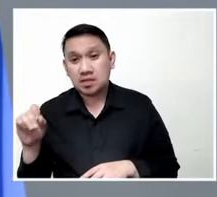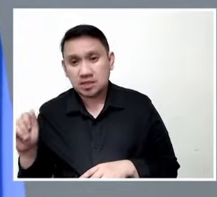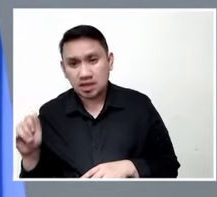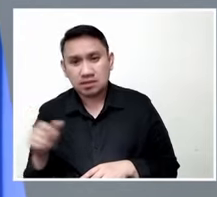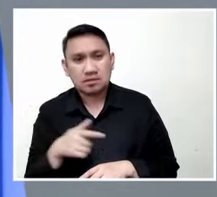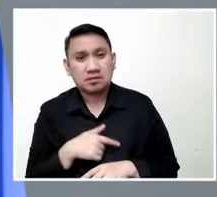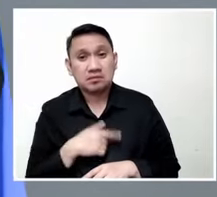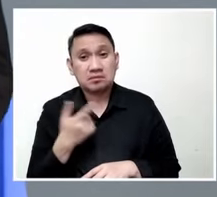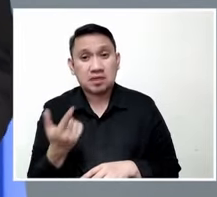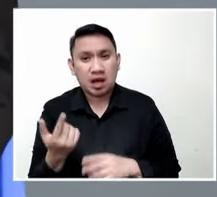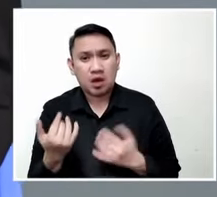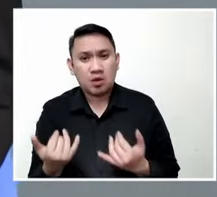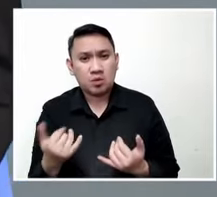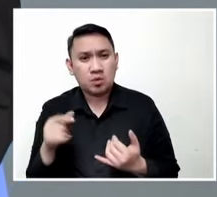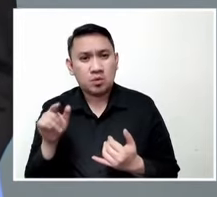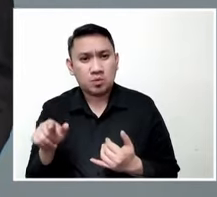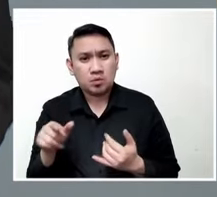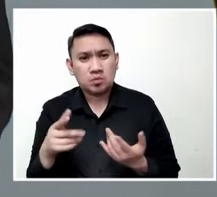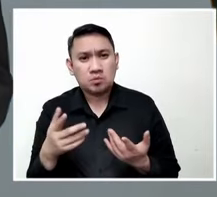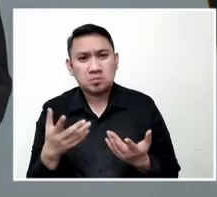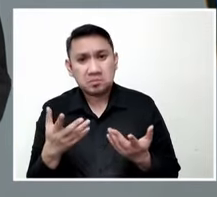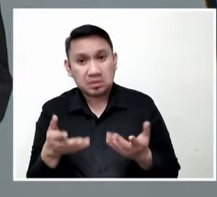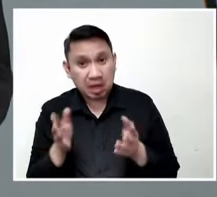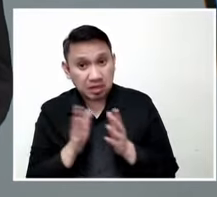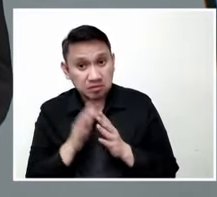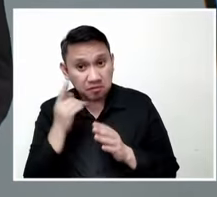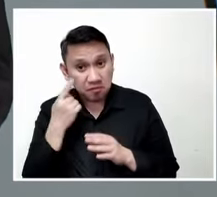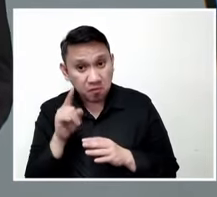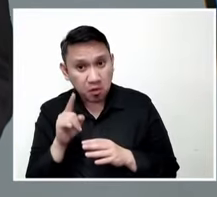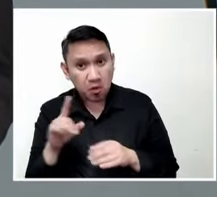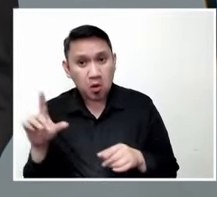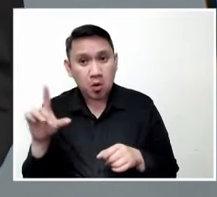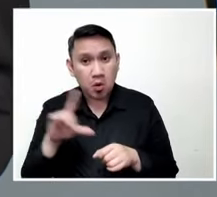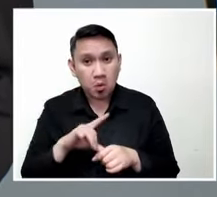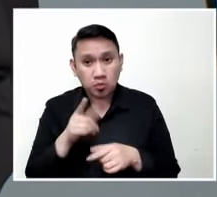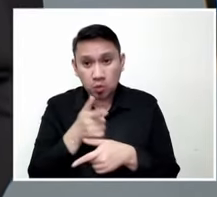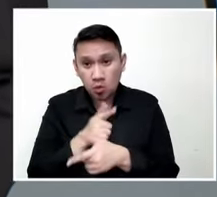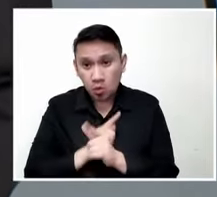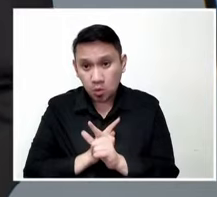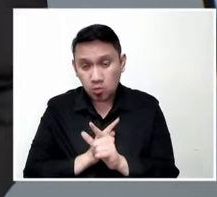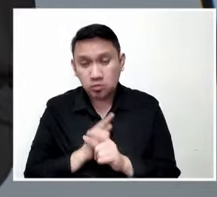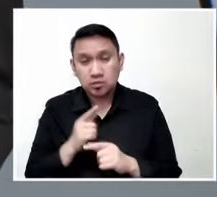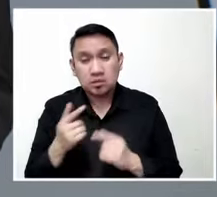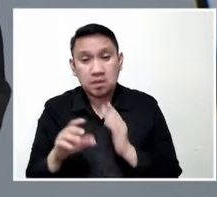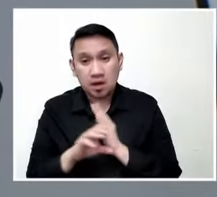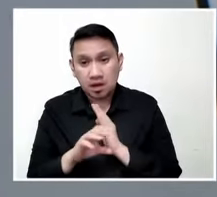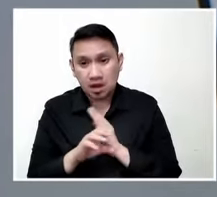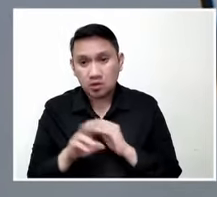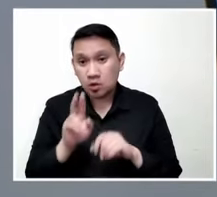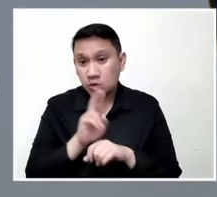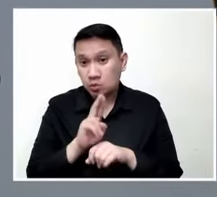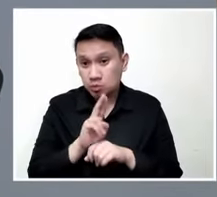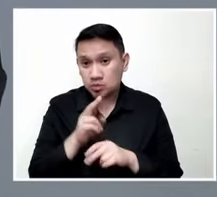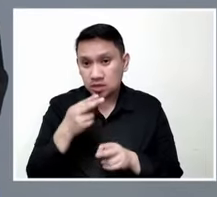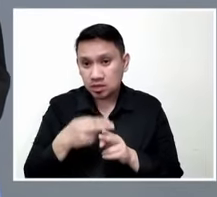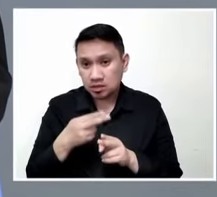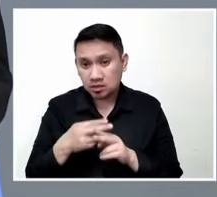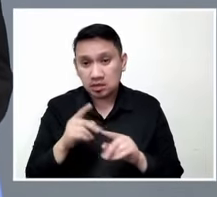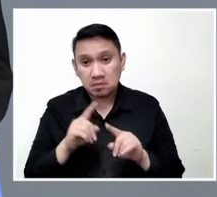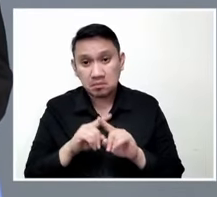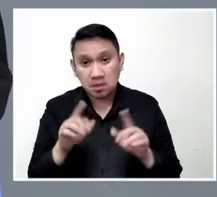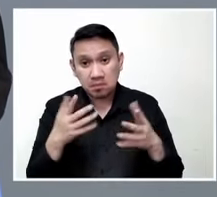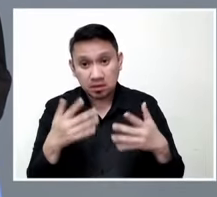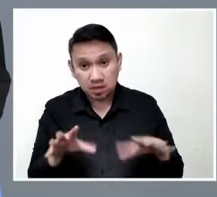biktima na mag-loan ng bagong sasakyan gamit ang kanilang mga pangalan. Pero kapag nailabas na sa kasa ang